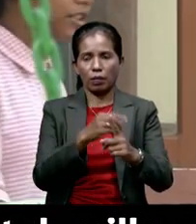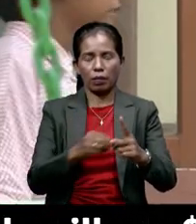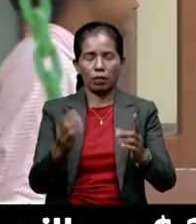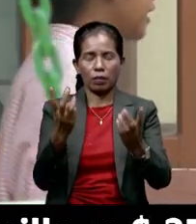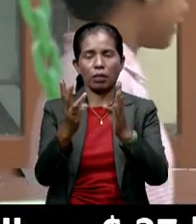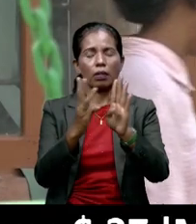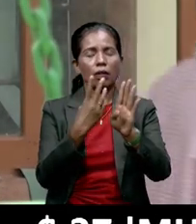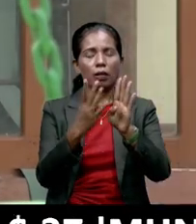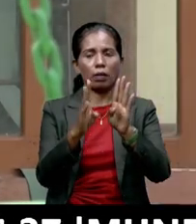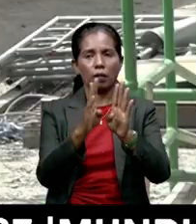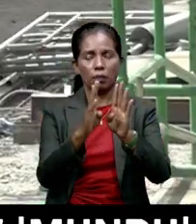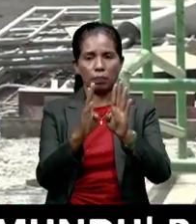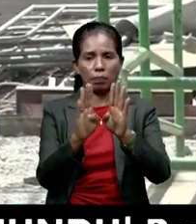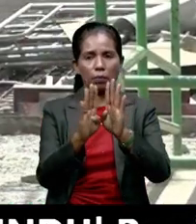gerbang